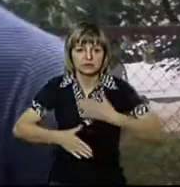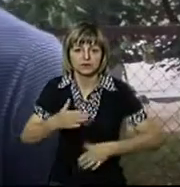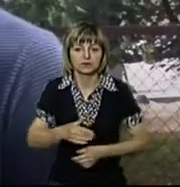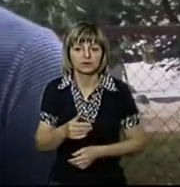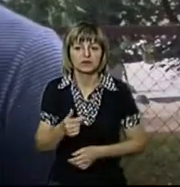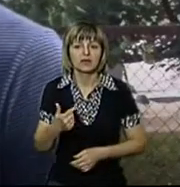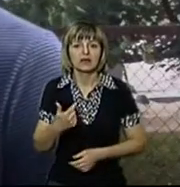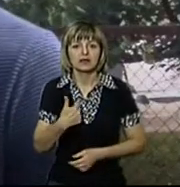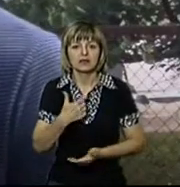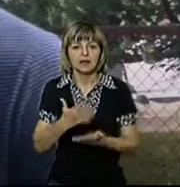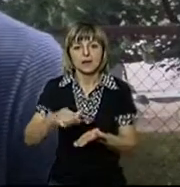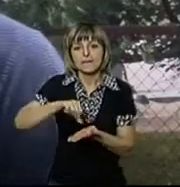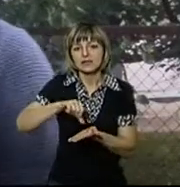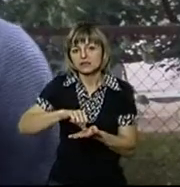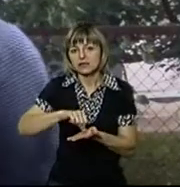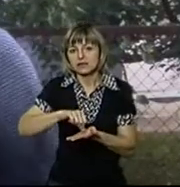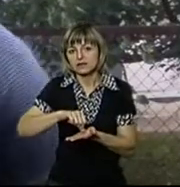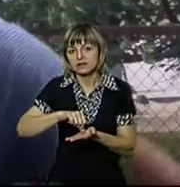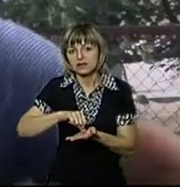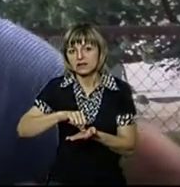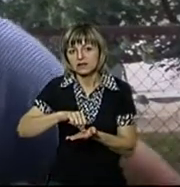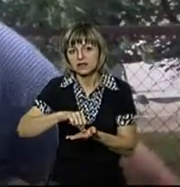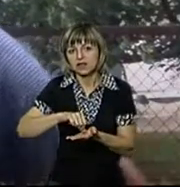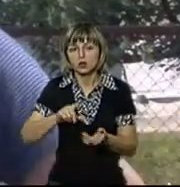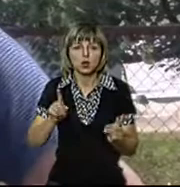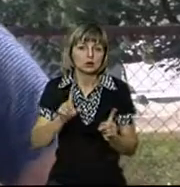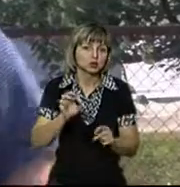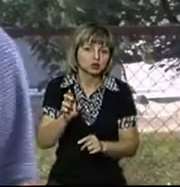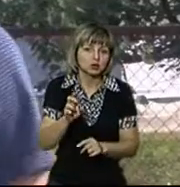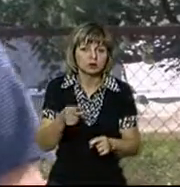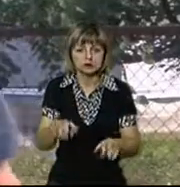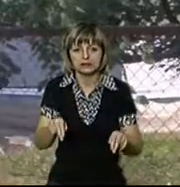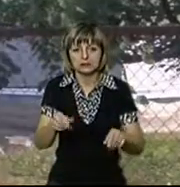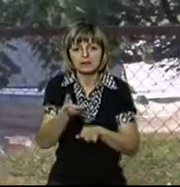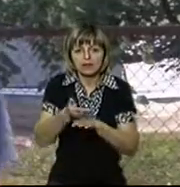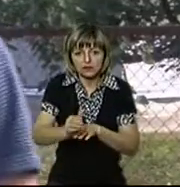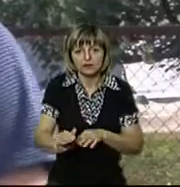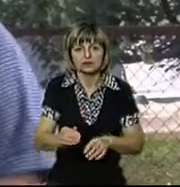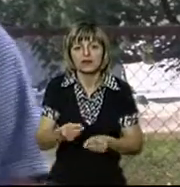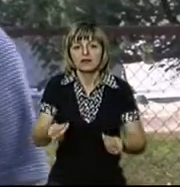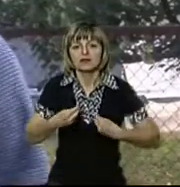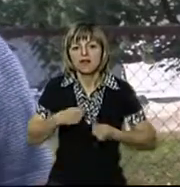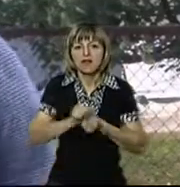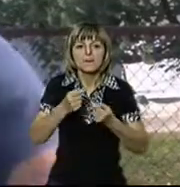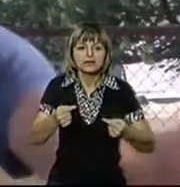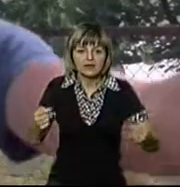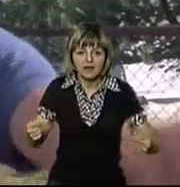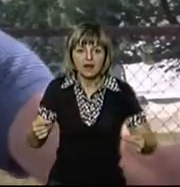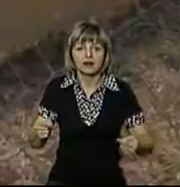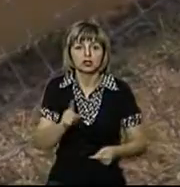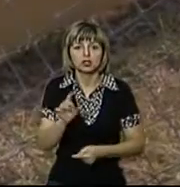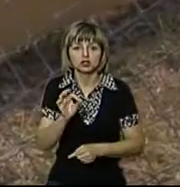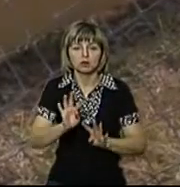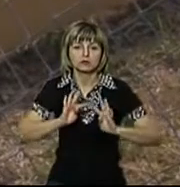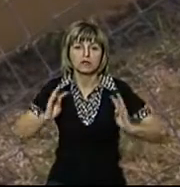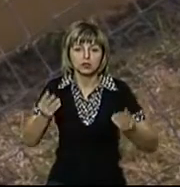я є його представником, наприклад. Він тільки за це, щоб була тут ділянка, наприклад, гроші видав теж. Є матеріал там лежить, щоб